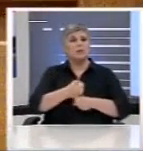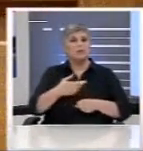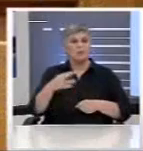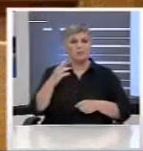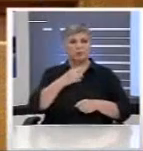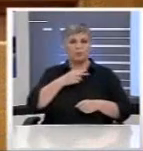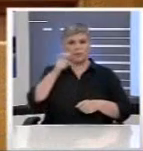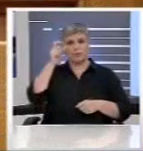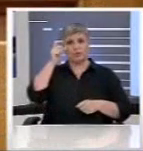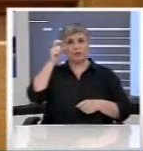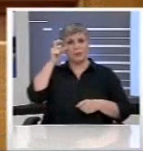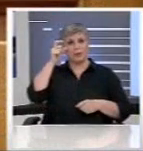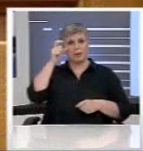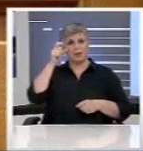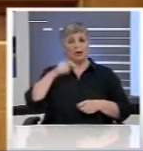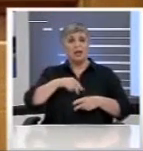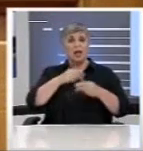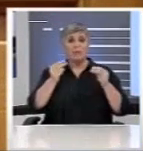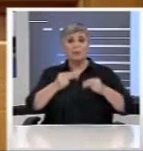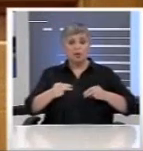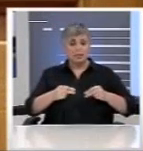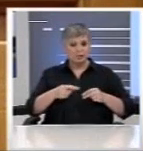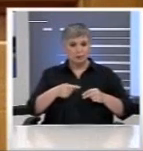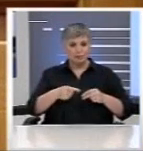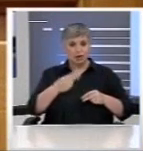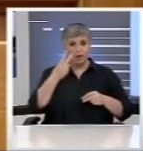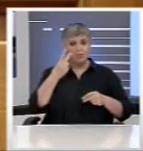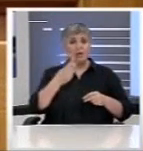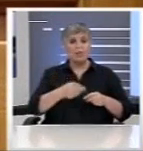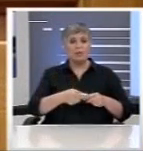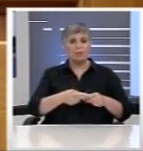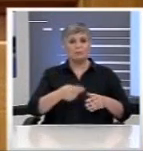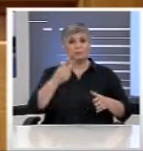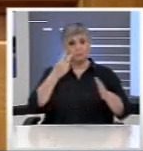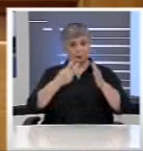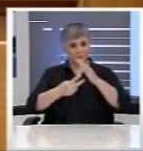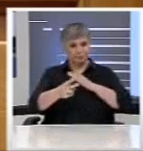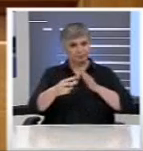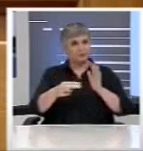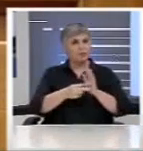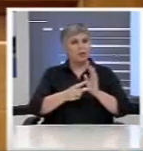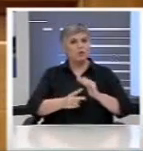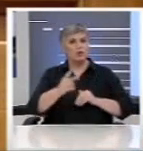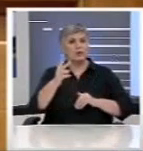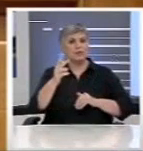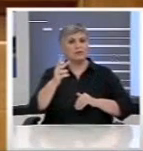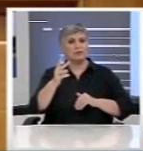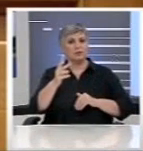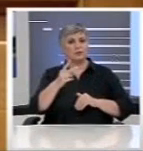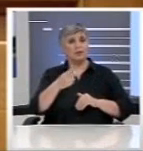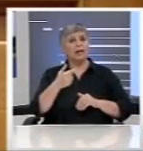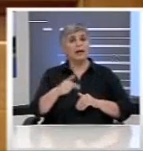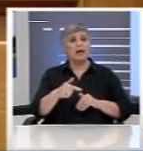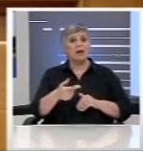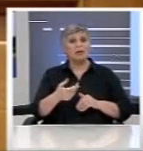Σαμαράς, και ποια ήταν τα αποτελέσματα. Πρόβλεψη για το 2012, είχαμε ανάπτυξη, πρόβλεψη